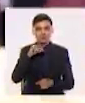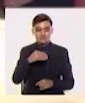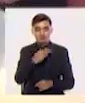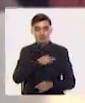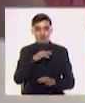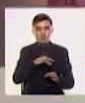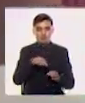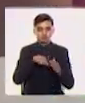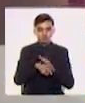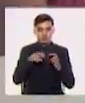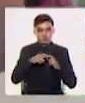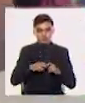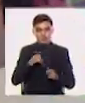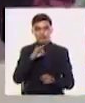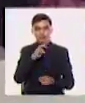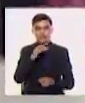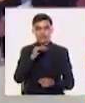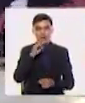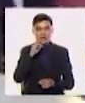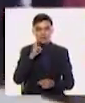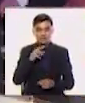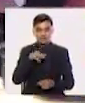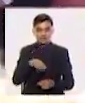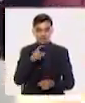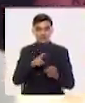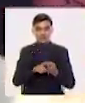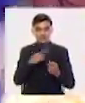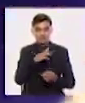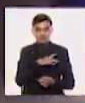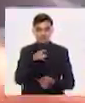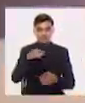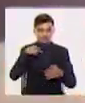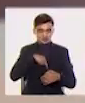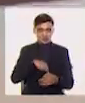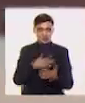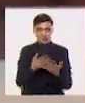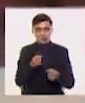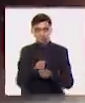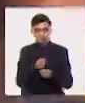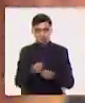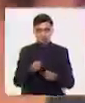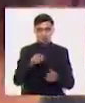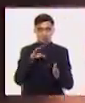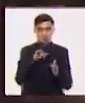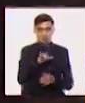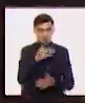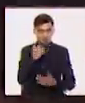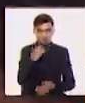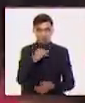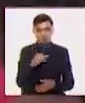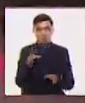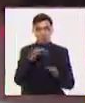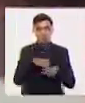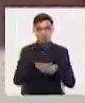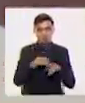өткір миокард инфаркты себеп болды деген тұжырым шығарған. Марқұмның денесінде қорлау белгілері анықталмапты. Бірқатар